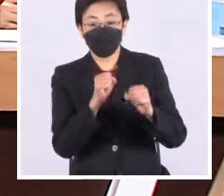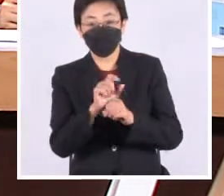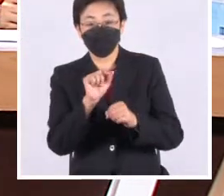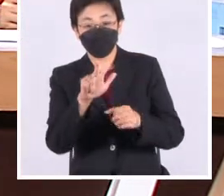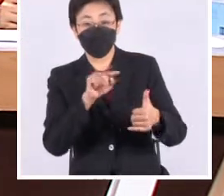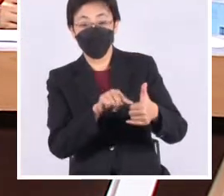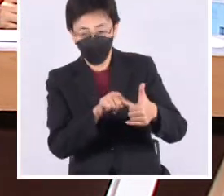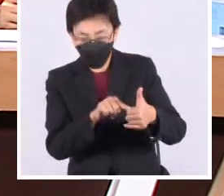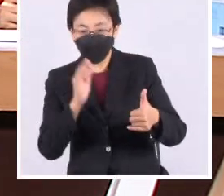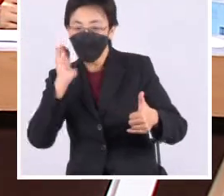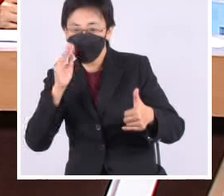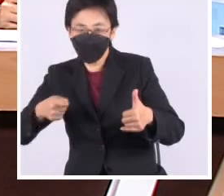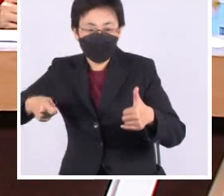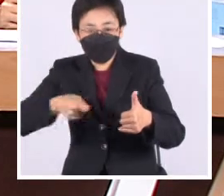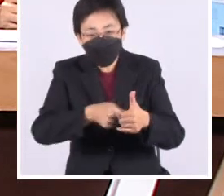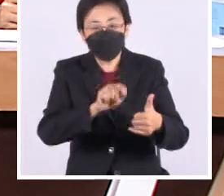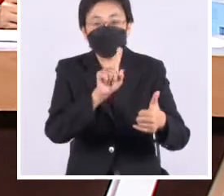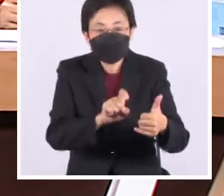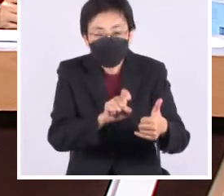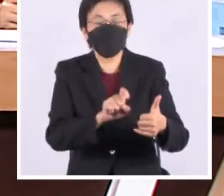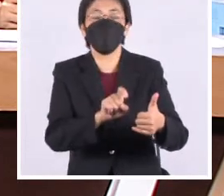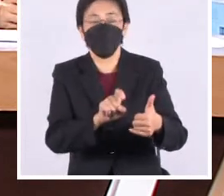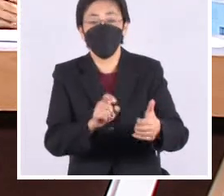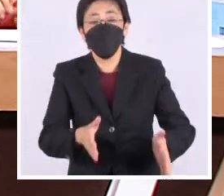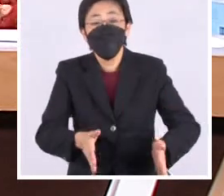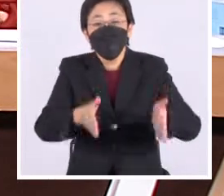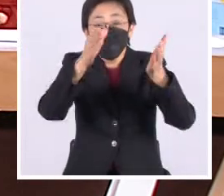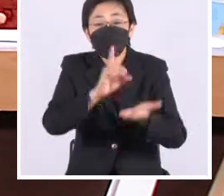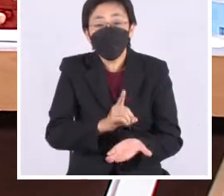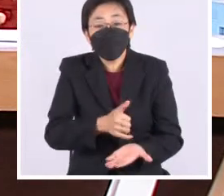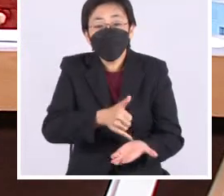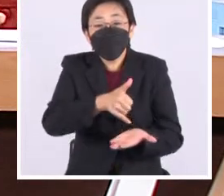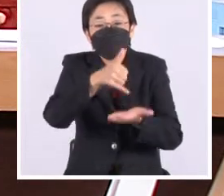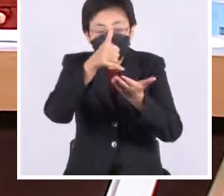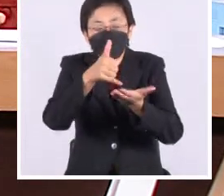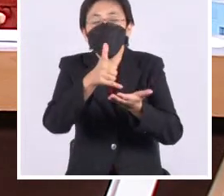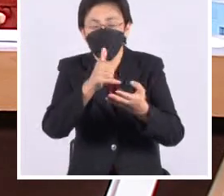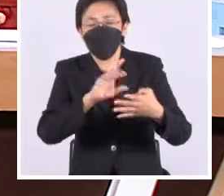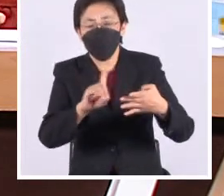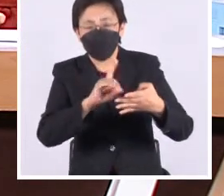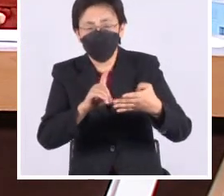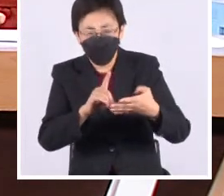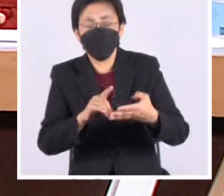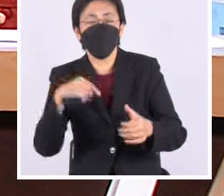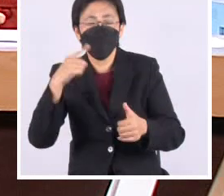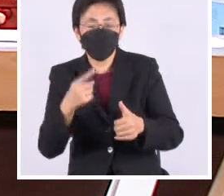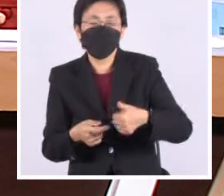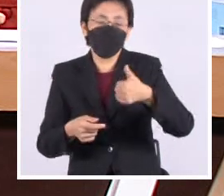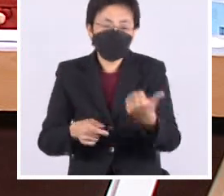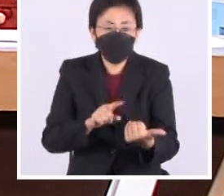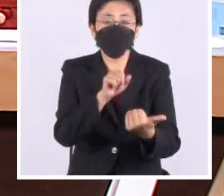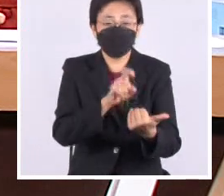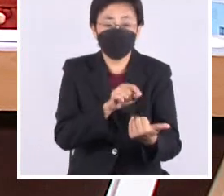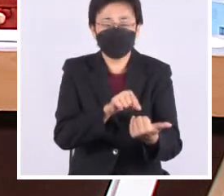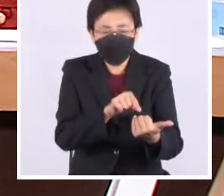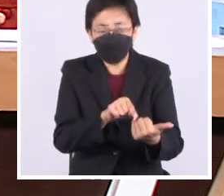น่าเสียใจอย่างน่าอเนจอนาจใจอยู่ที่หน้าลิฟต์นะครับอยู่ที่คอนโดแห่งหนึ่งไปทำแผนประกอบคำรับสารภาพยังจุดเกิดเหตุมีบางช่